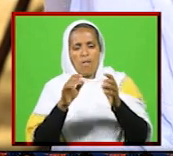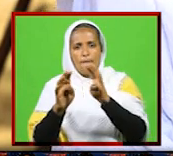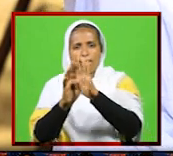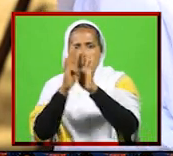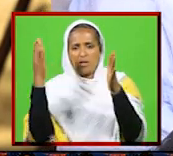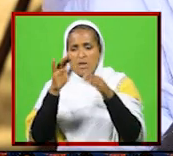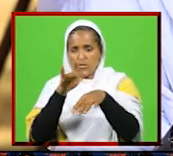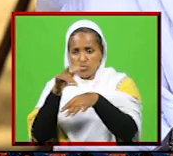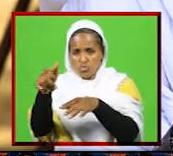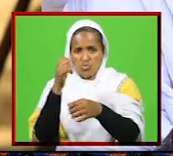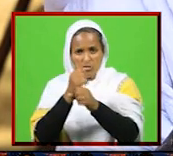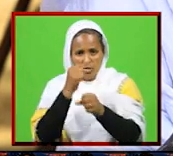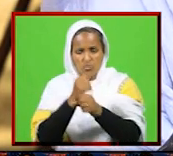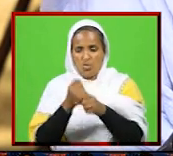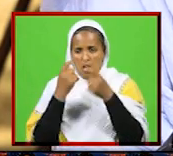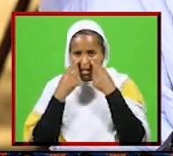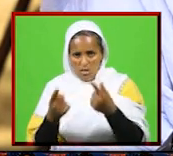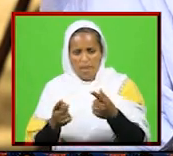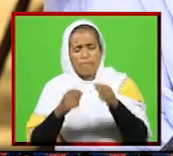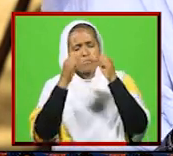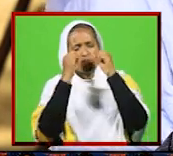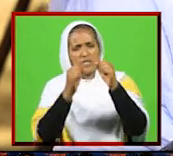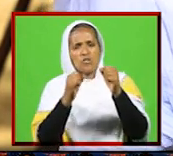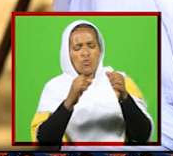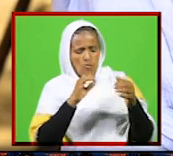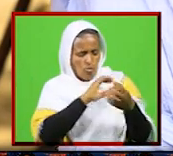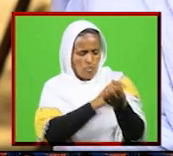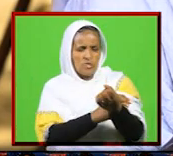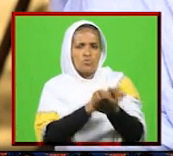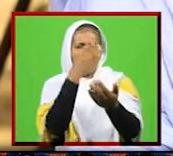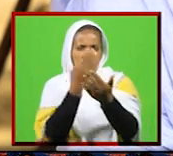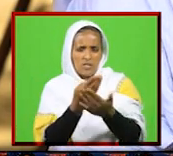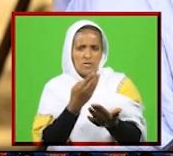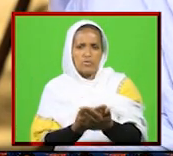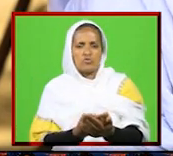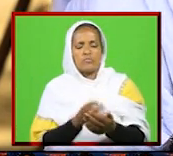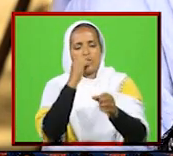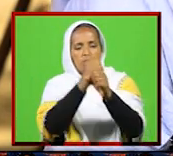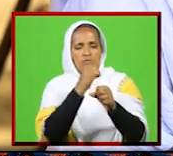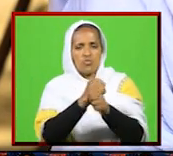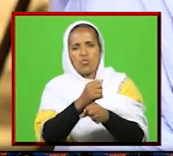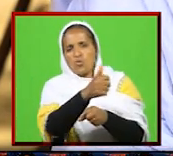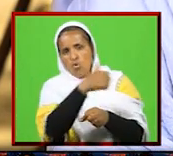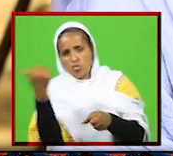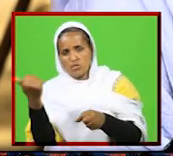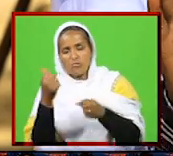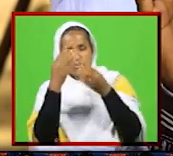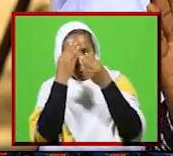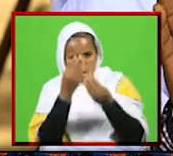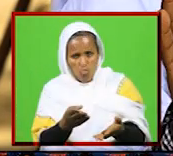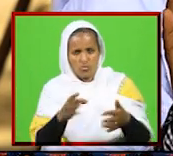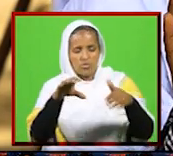ያሉ። በር ላይም የተሰራውን እሳቸው ያሰሩትን አይተናል። በተቻላቸው በጉልበታቸውም በገንዘባቸውም እየሰሩ